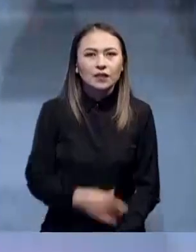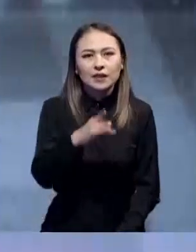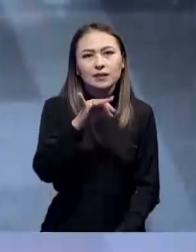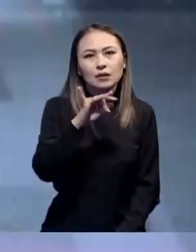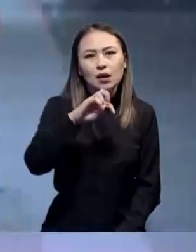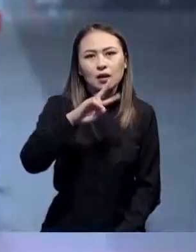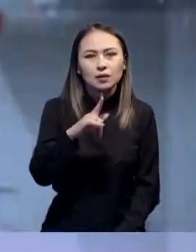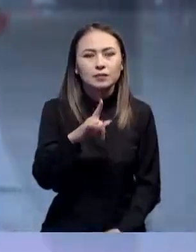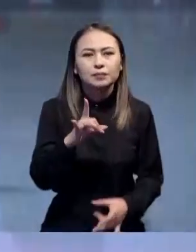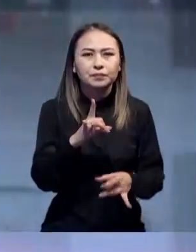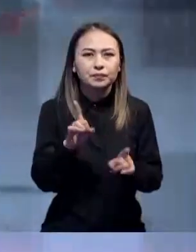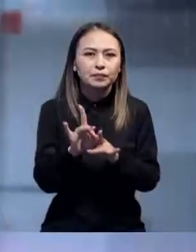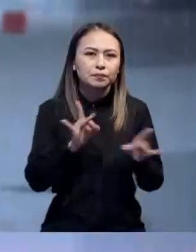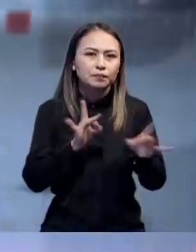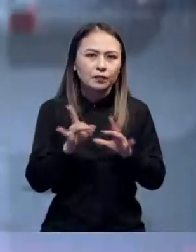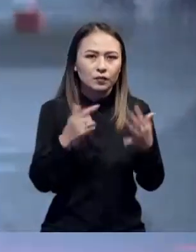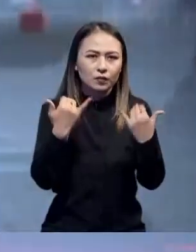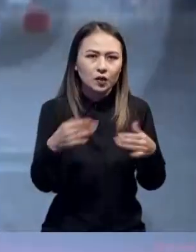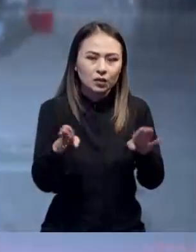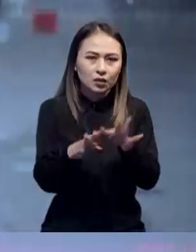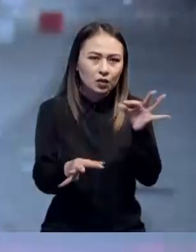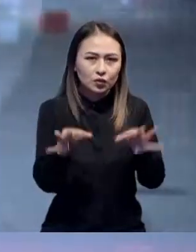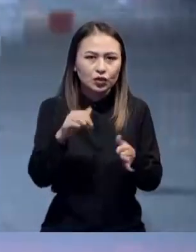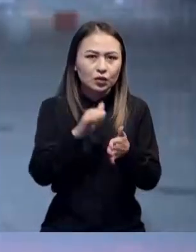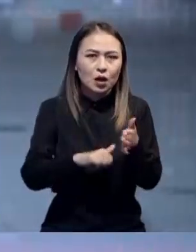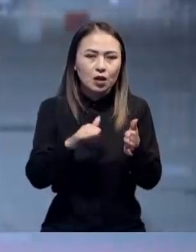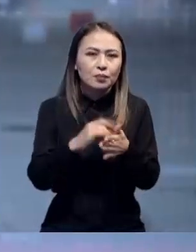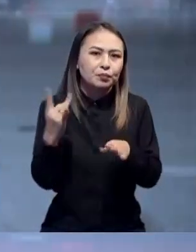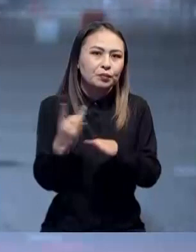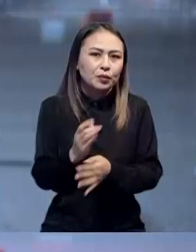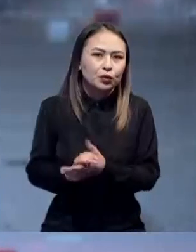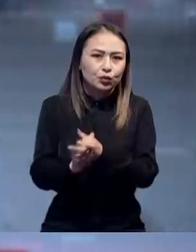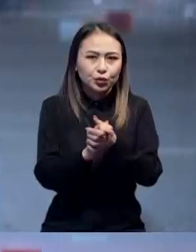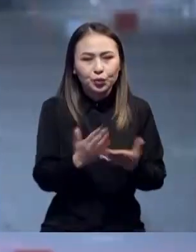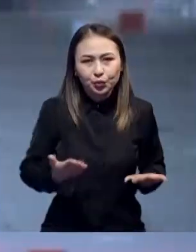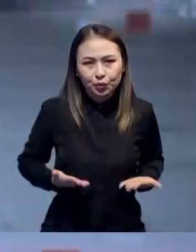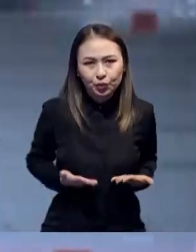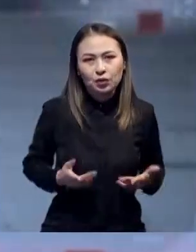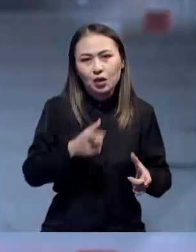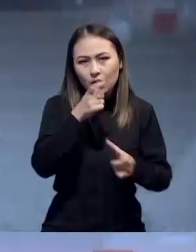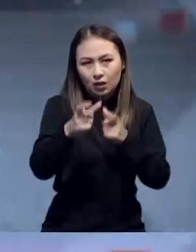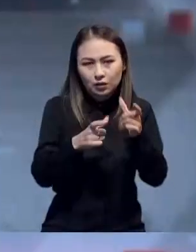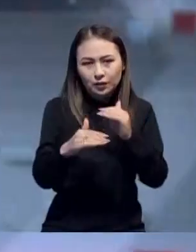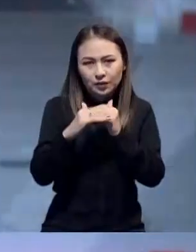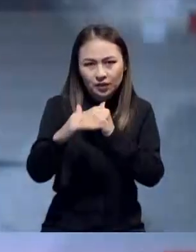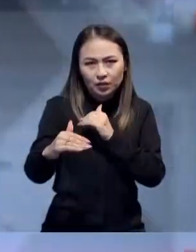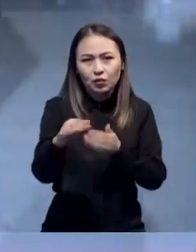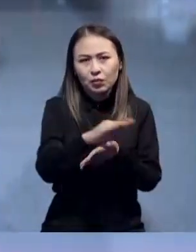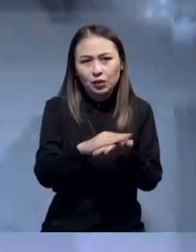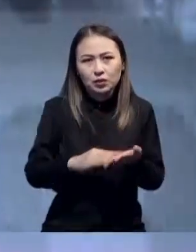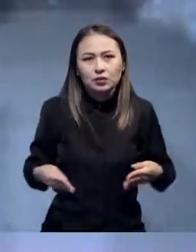Ал Израильден мазағашта оған сот реформасы себеп. Алғашында бейбіт түрде өткен шеру қақтығыс қауласта.